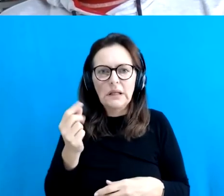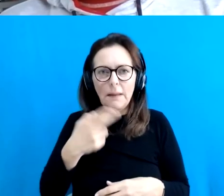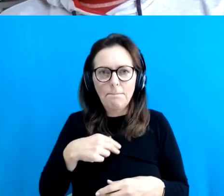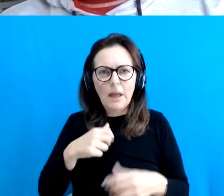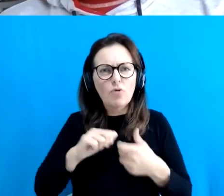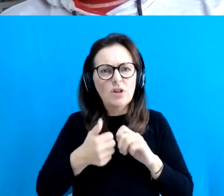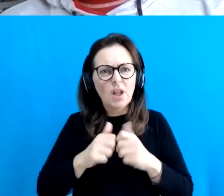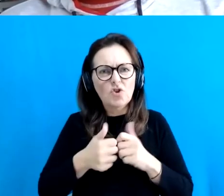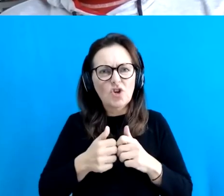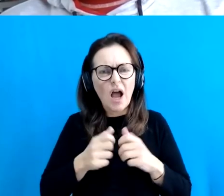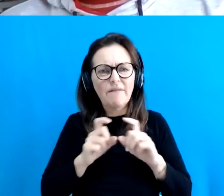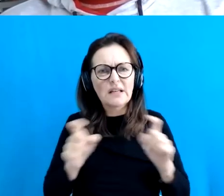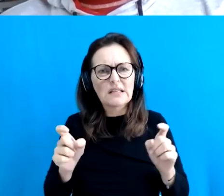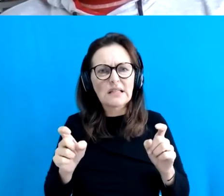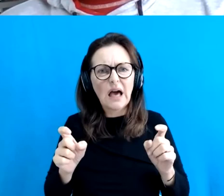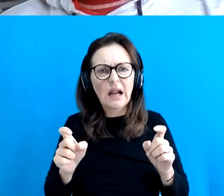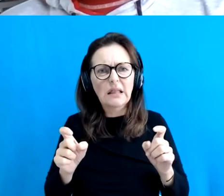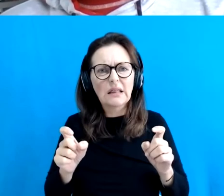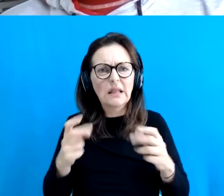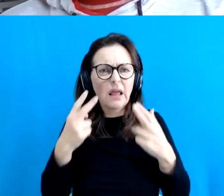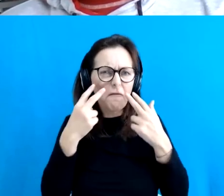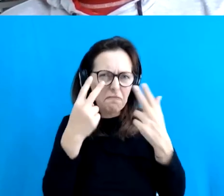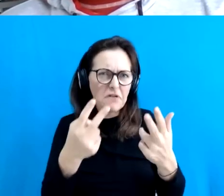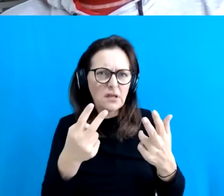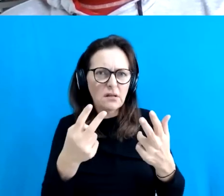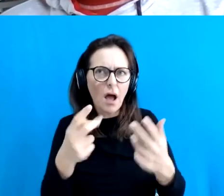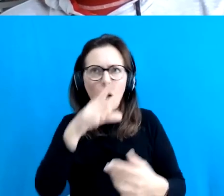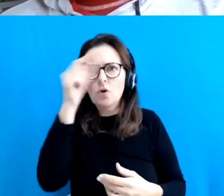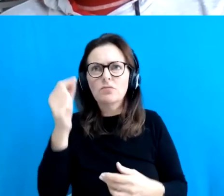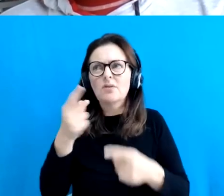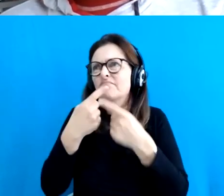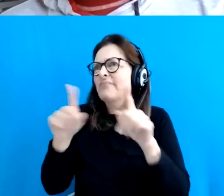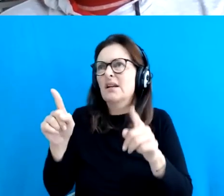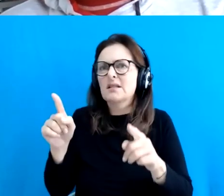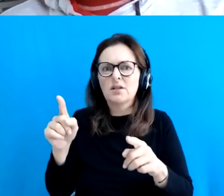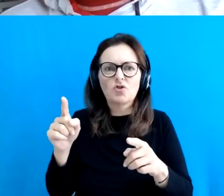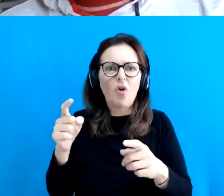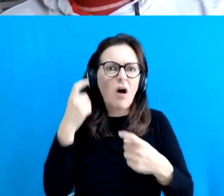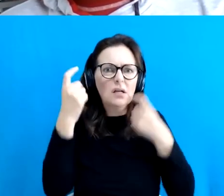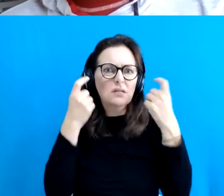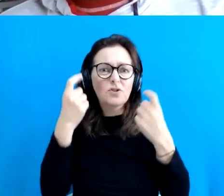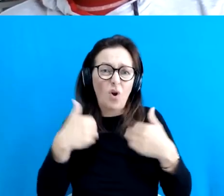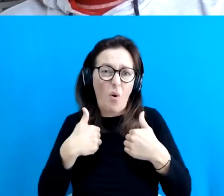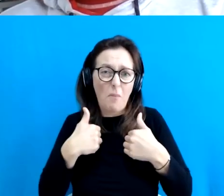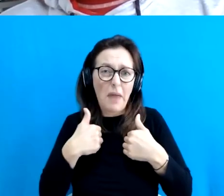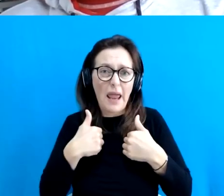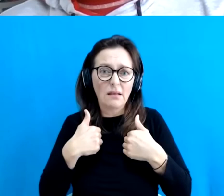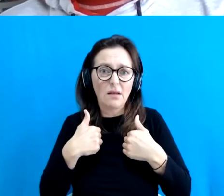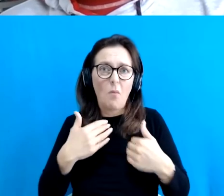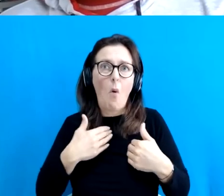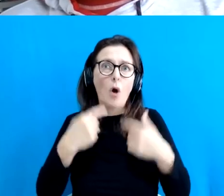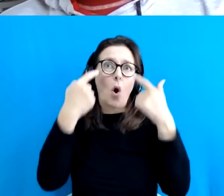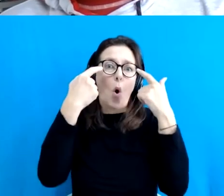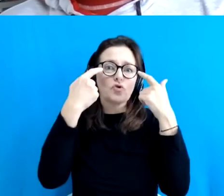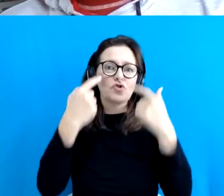težave, tudi zaradi vida. Ljudje so si marsikaj mislili v mojih očeh, po moje, ampak tisti, ki so prepoznali glasbo in se s tem